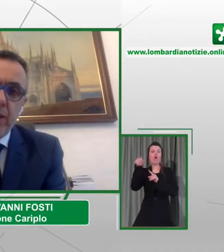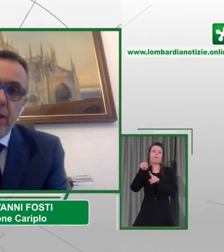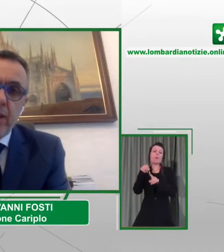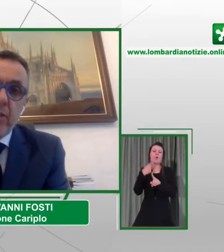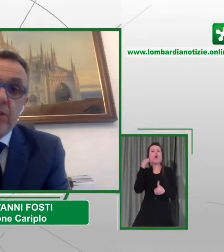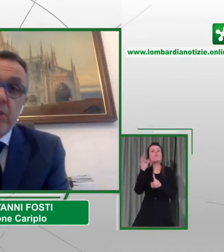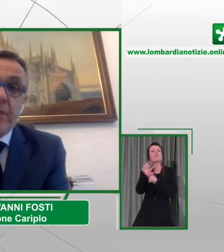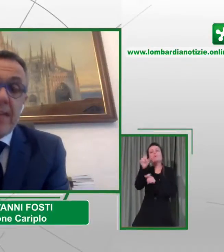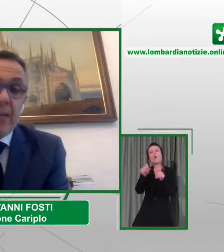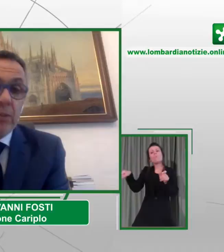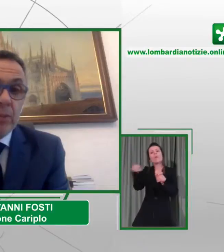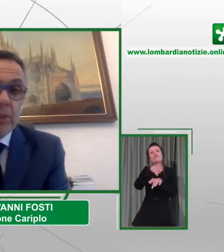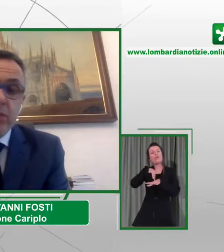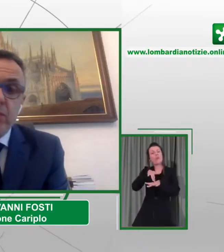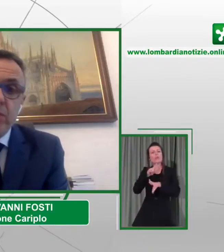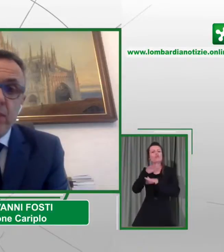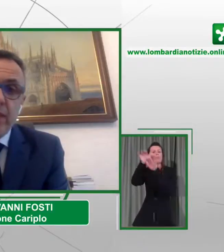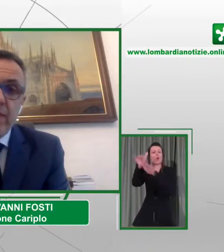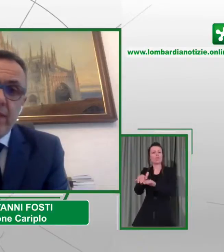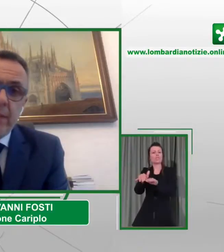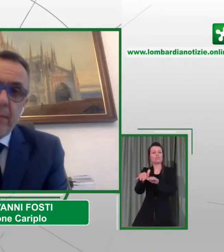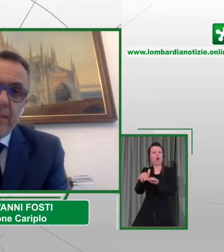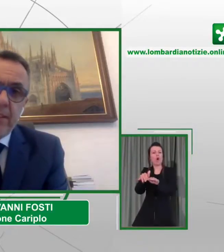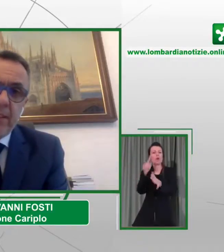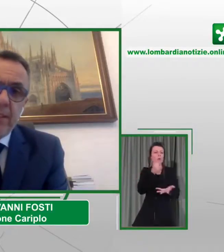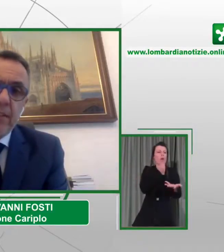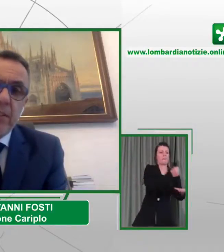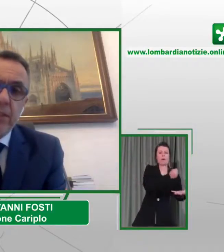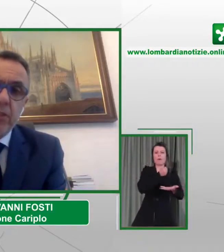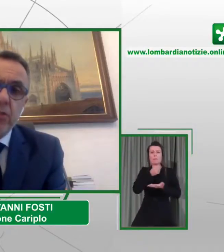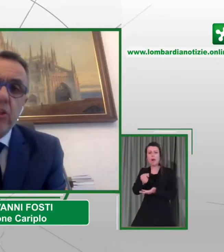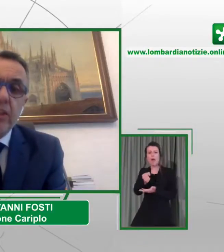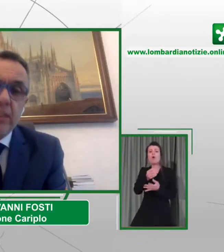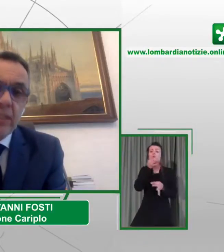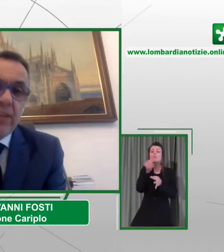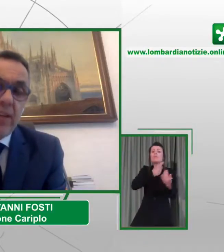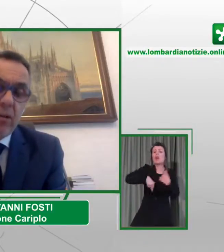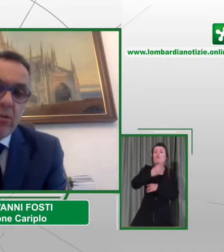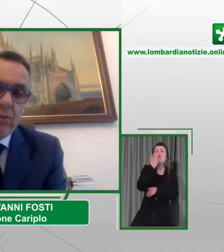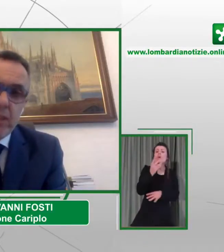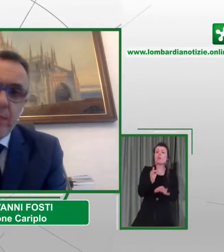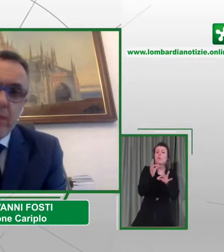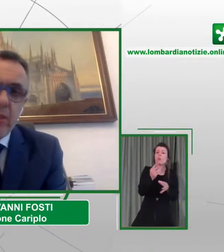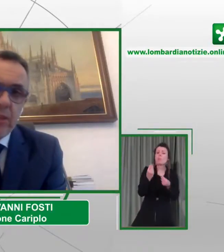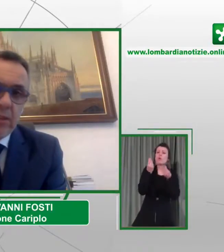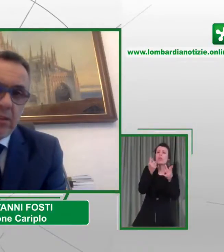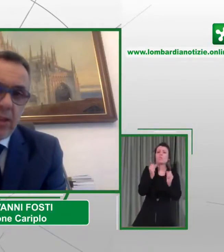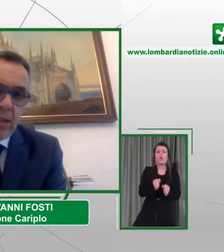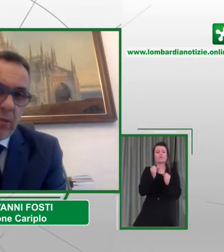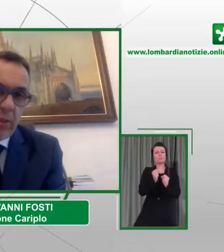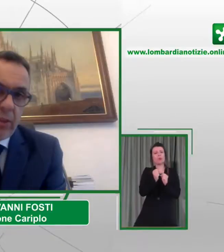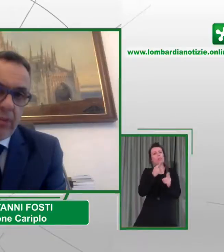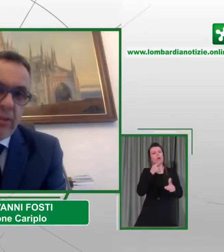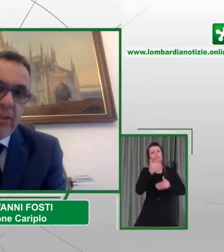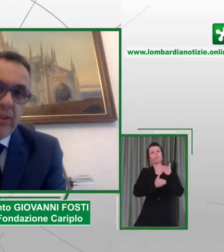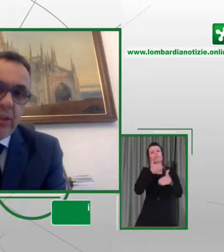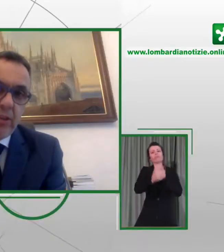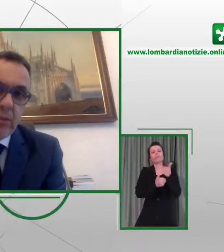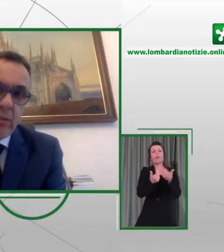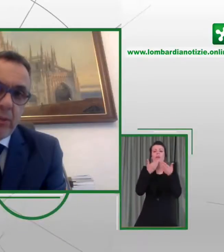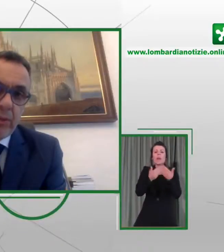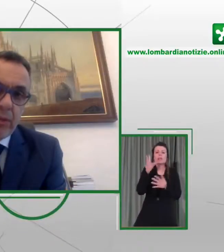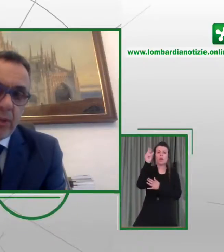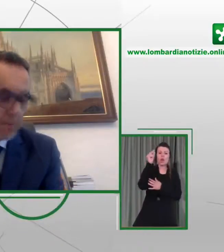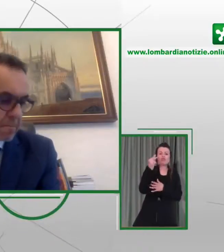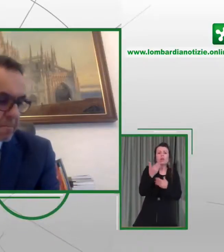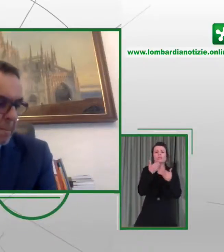più fragile. Quindi ci aspettiamo di poter contribuire a fare dei passi avanti in termini di conoscenza e di farlo, come sempre, con l'attenzione alla componente più fragile